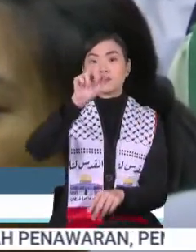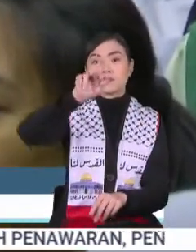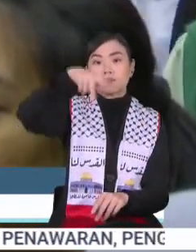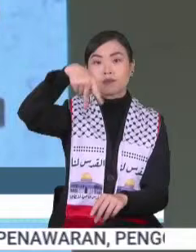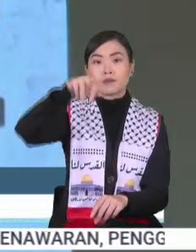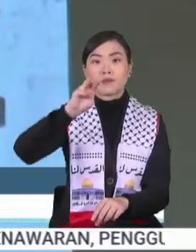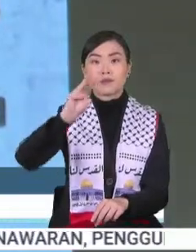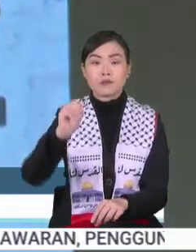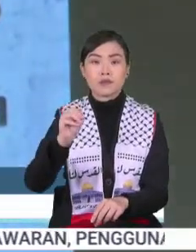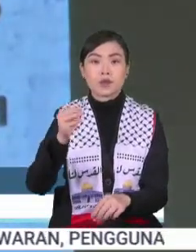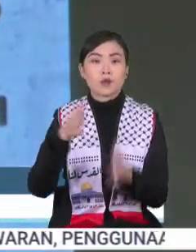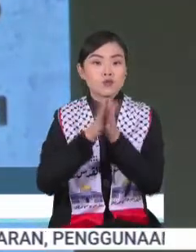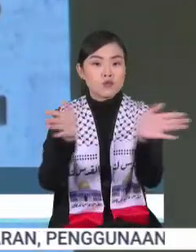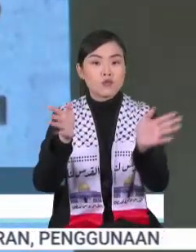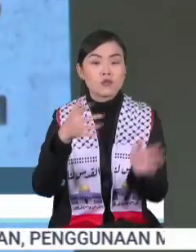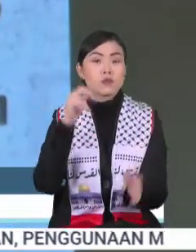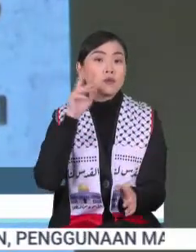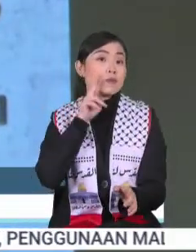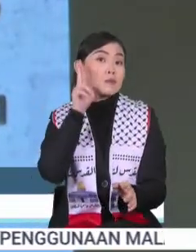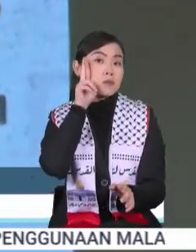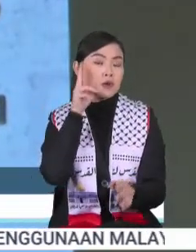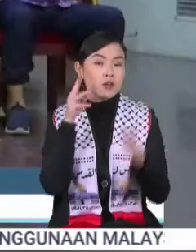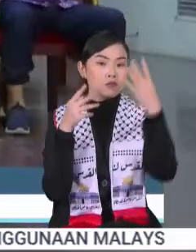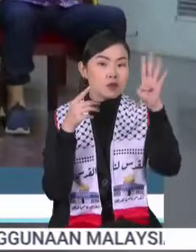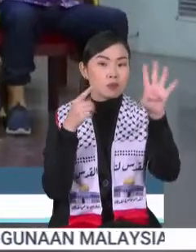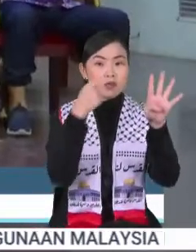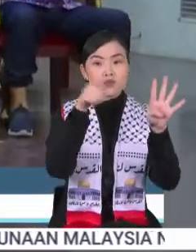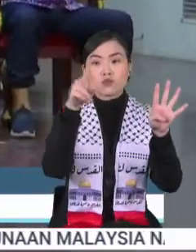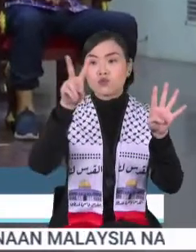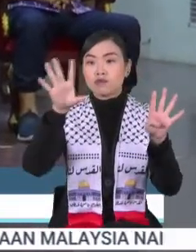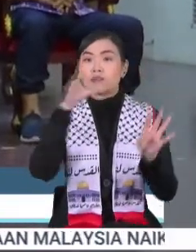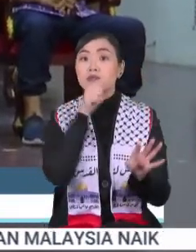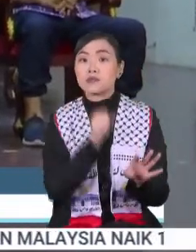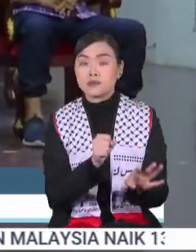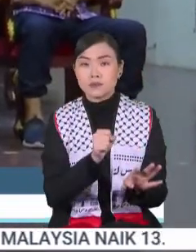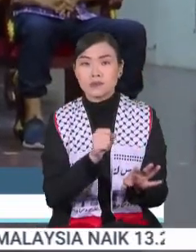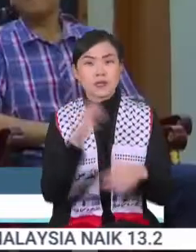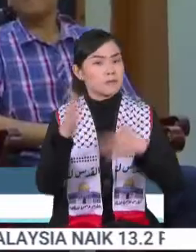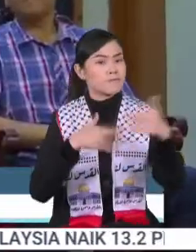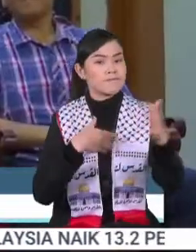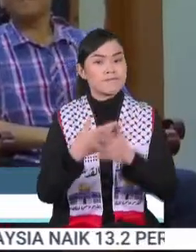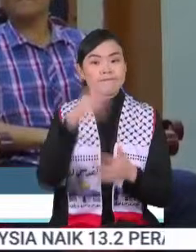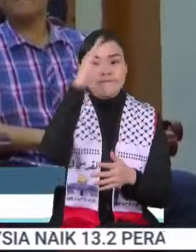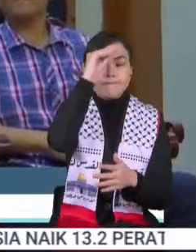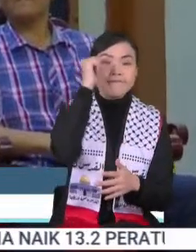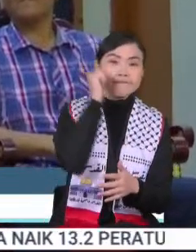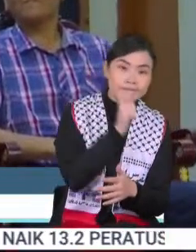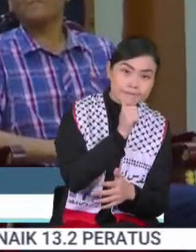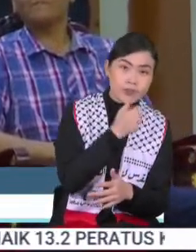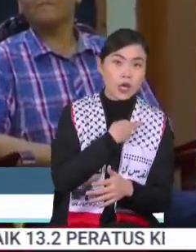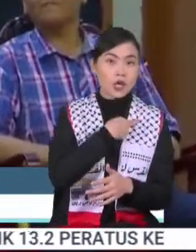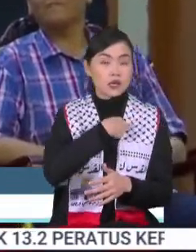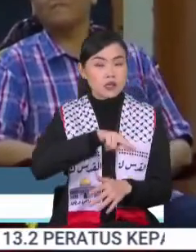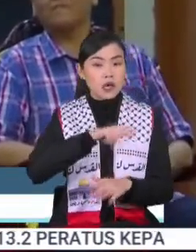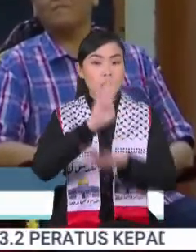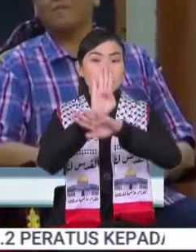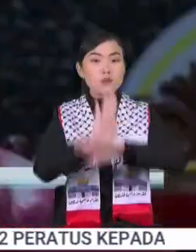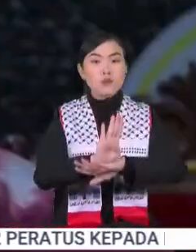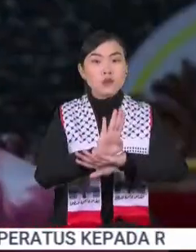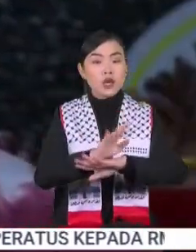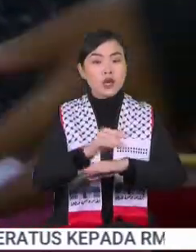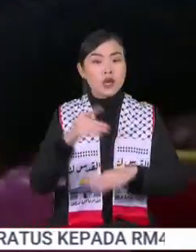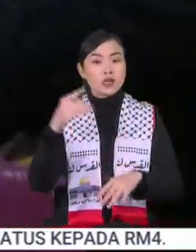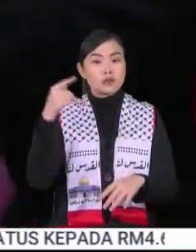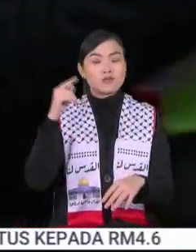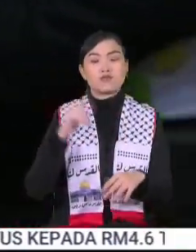terbuka kepada remaja berusia 14 hingga 25 tahun tanpa mengira perbezaan jantina agama budaya mahupun kemampuan fizikal dan mental